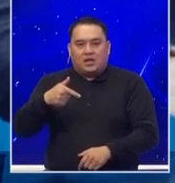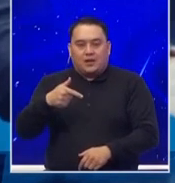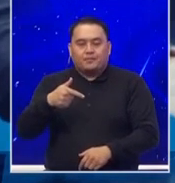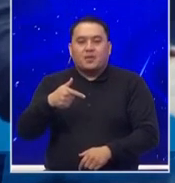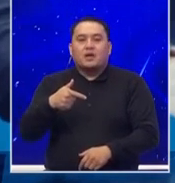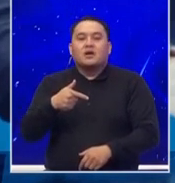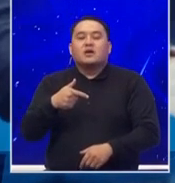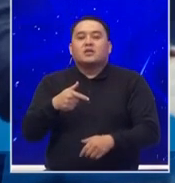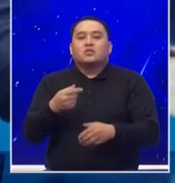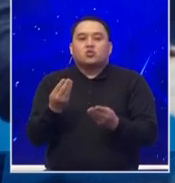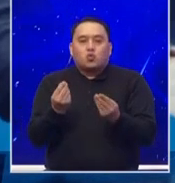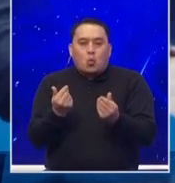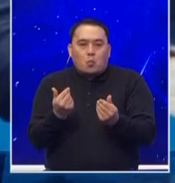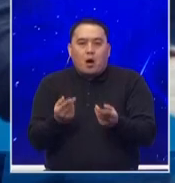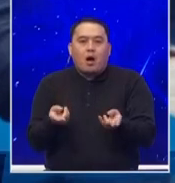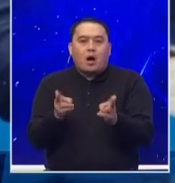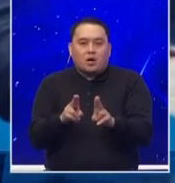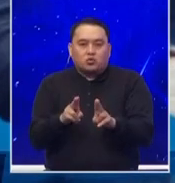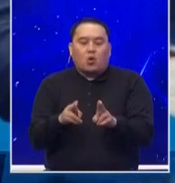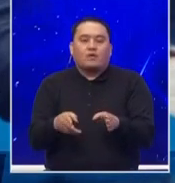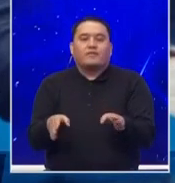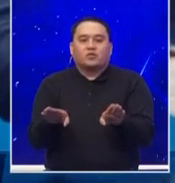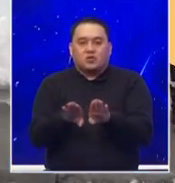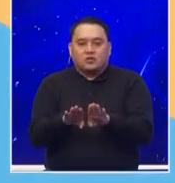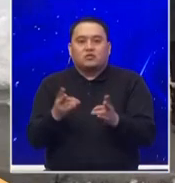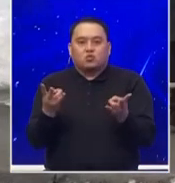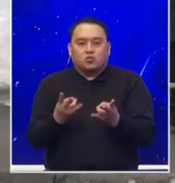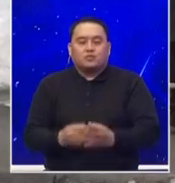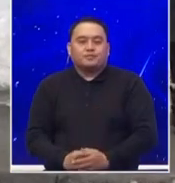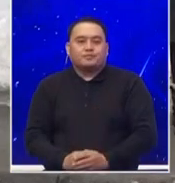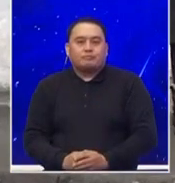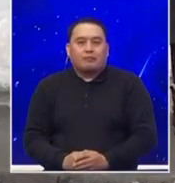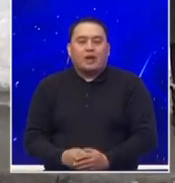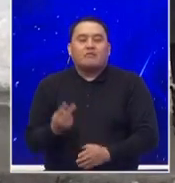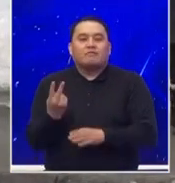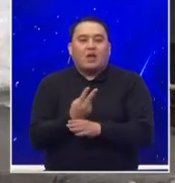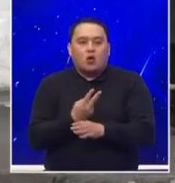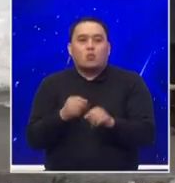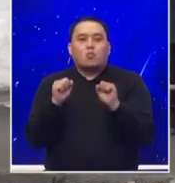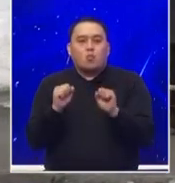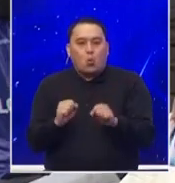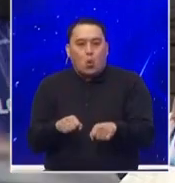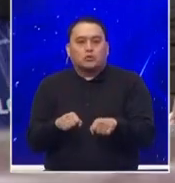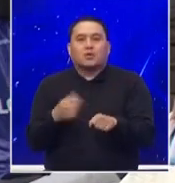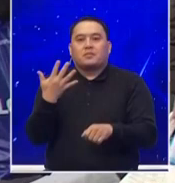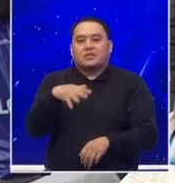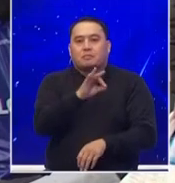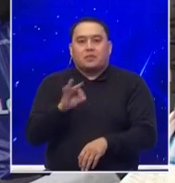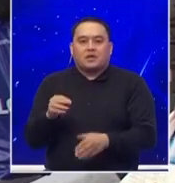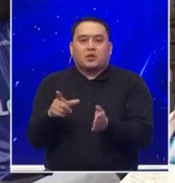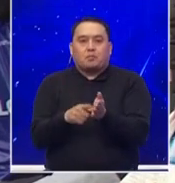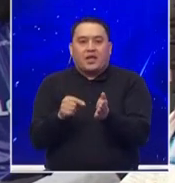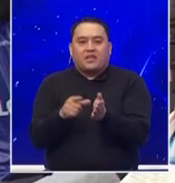тенге. Определенная сумма должна остаться на счете вкладчика. Вторая категория – пенсионеры. Они могут получить 50%